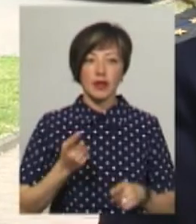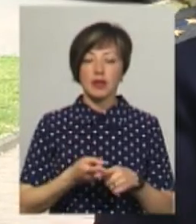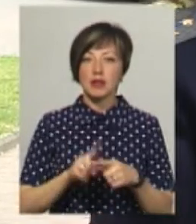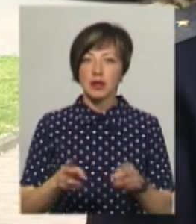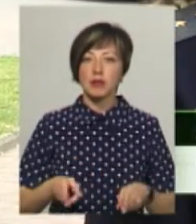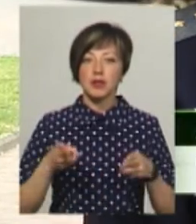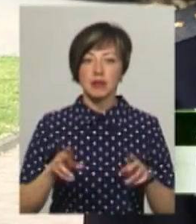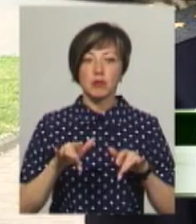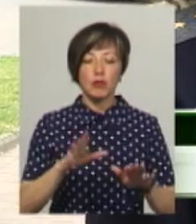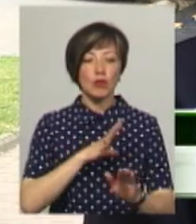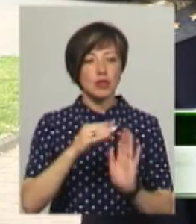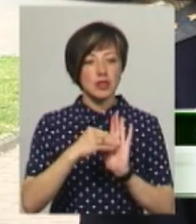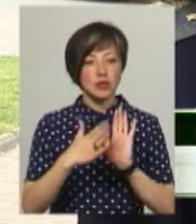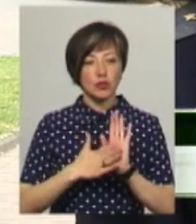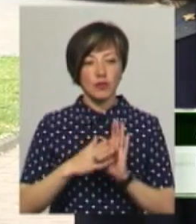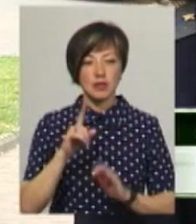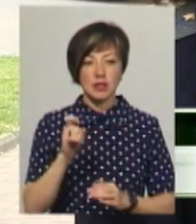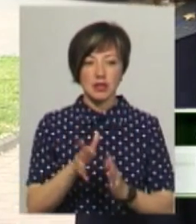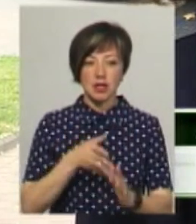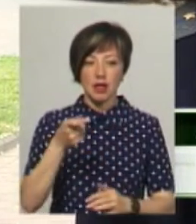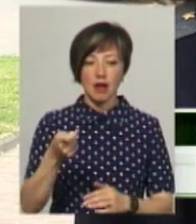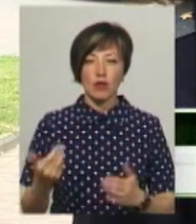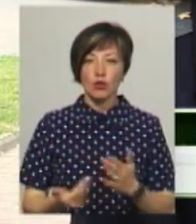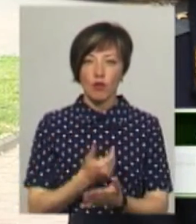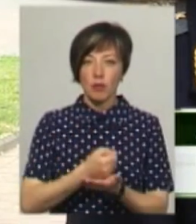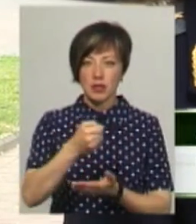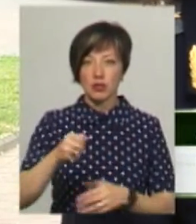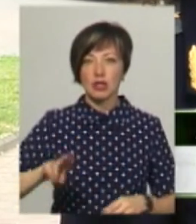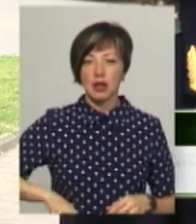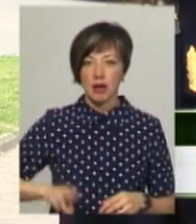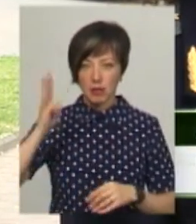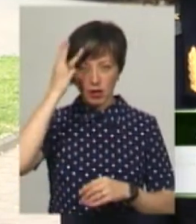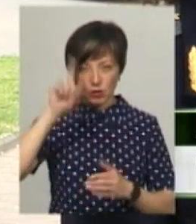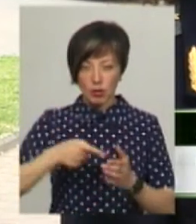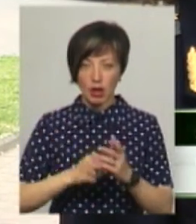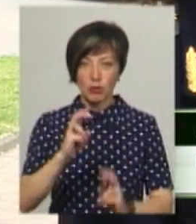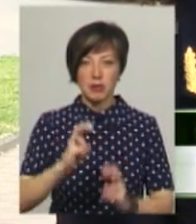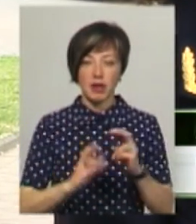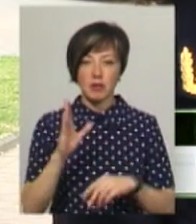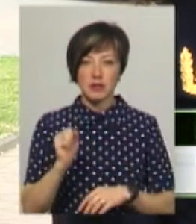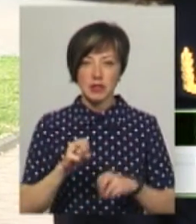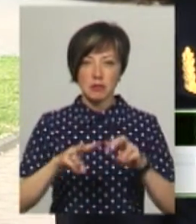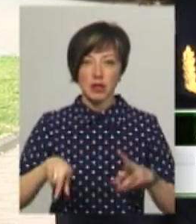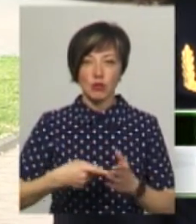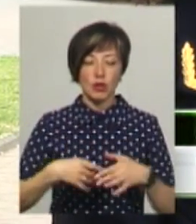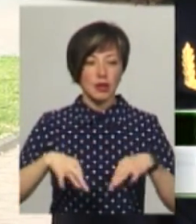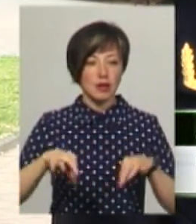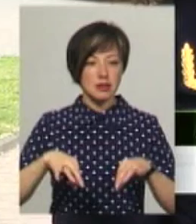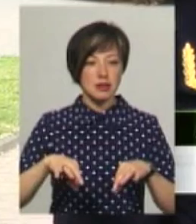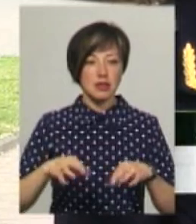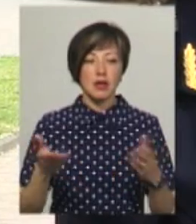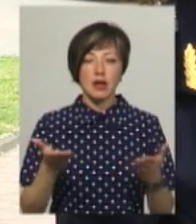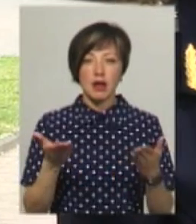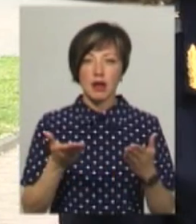кримінальне провадження було зареєстровано за заявою новопризначеного директора Хмельницького комунального підприємства «Спецкомунтранс»,